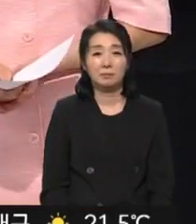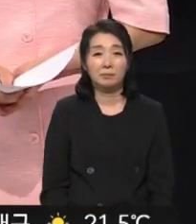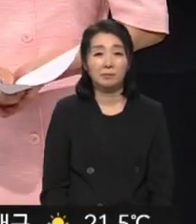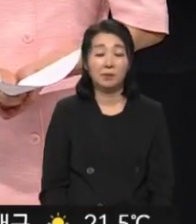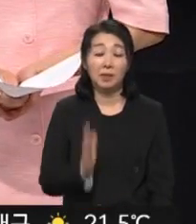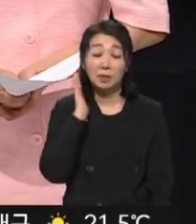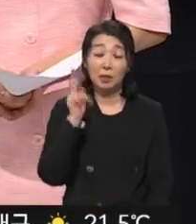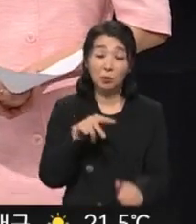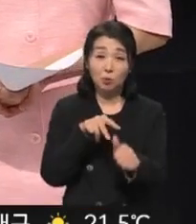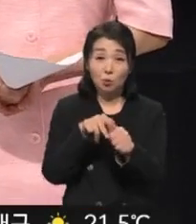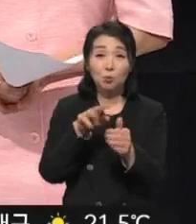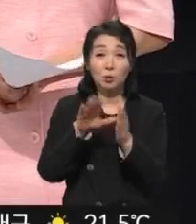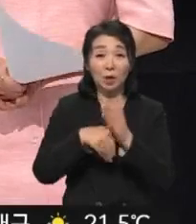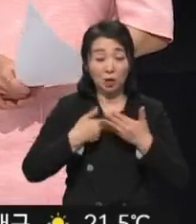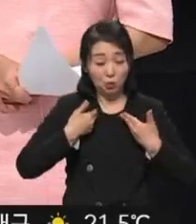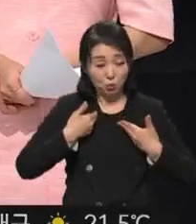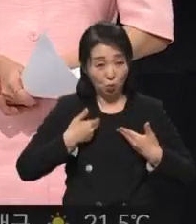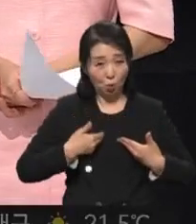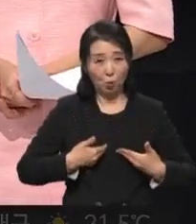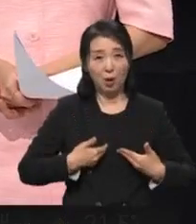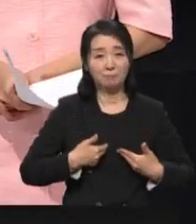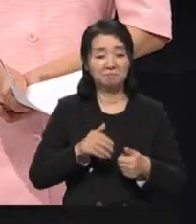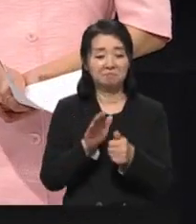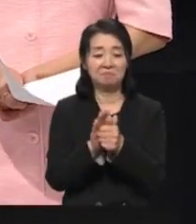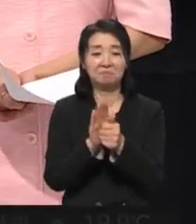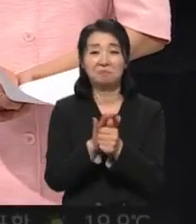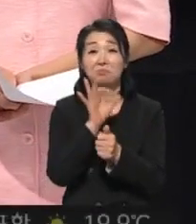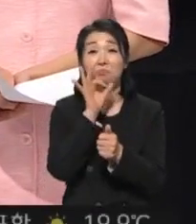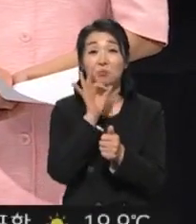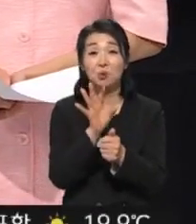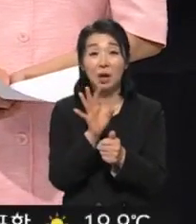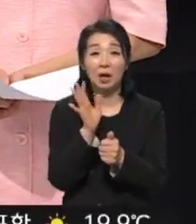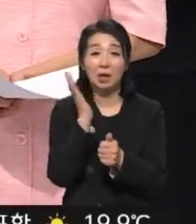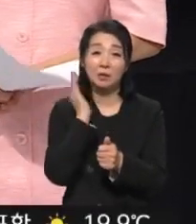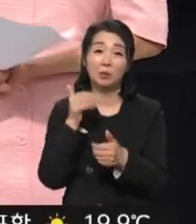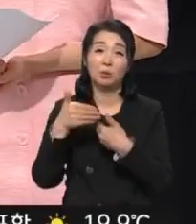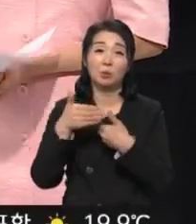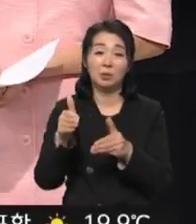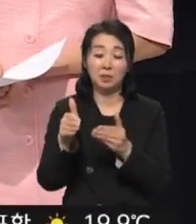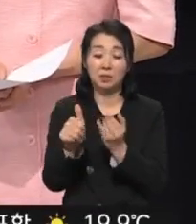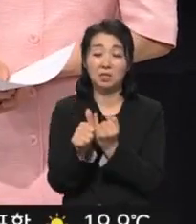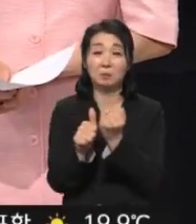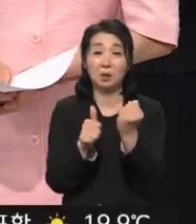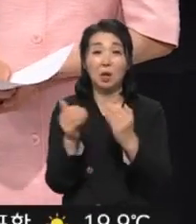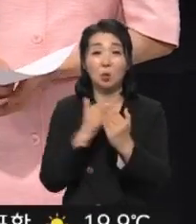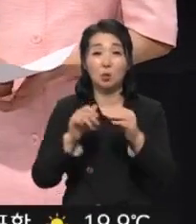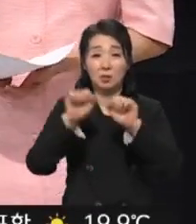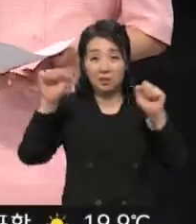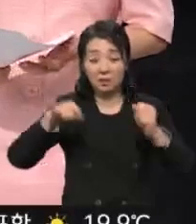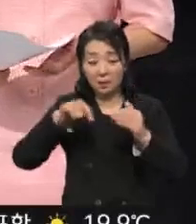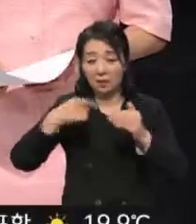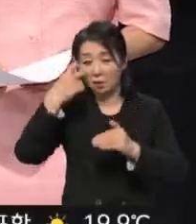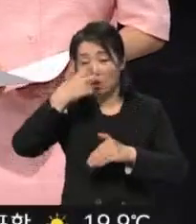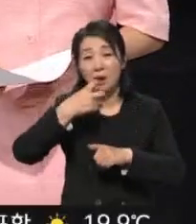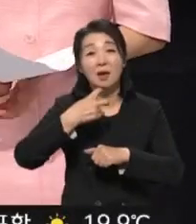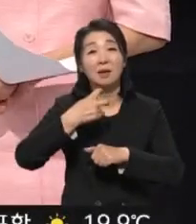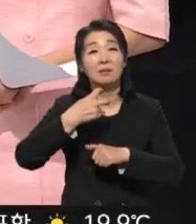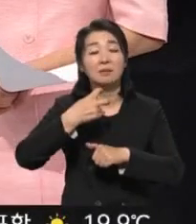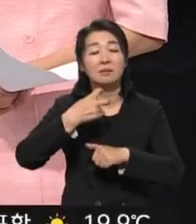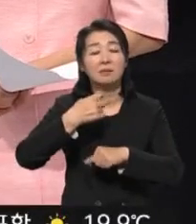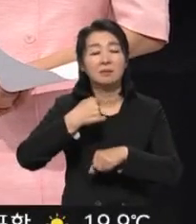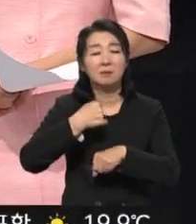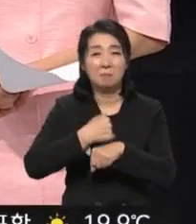후보 시절 약속했던 조용한 내조는 불가능해 보이는데요. 대통령실이 김 여사를 공적 시스템 안에서 관리하는 방안도